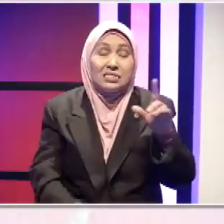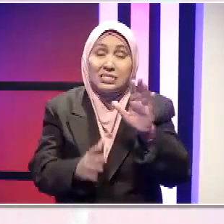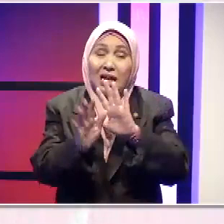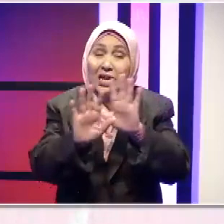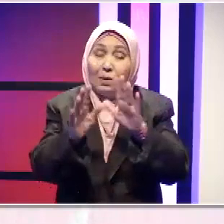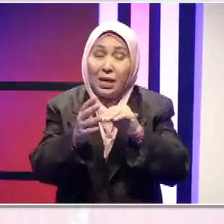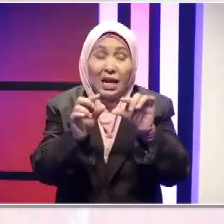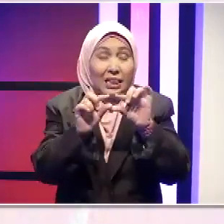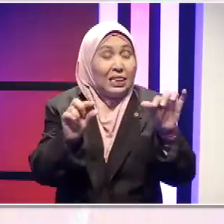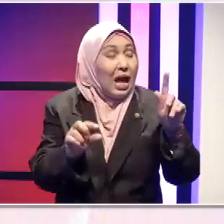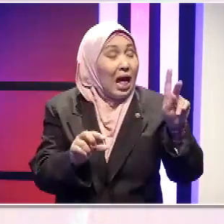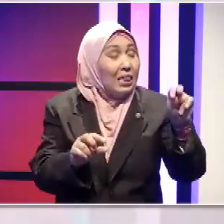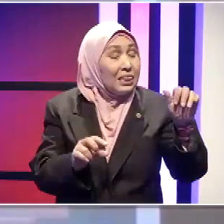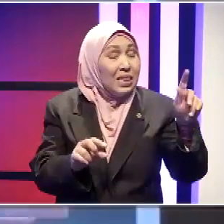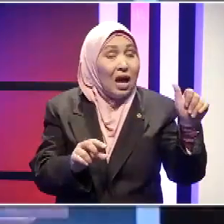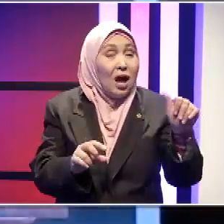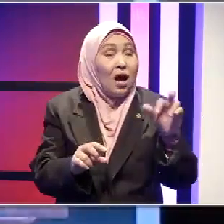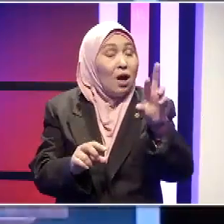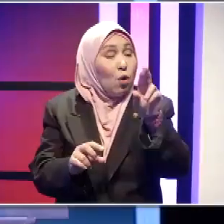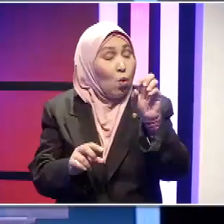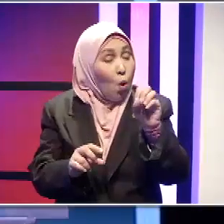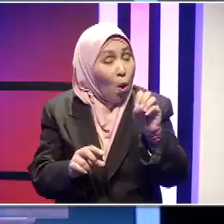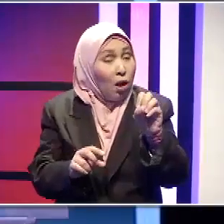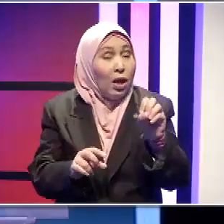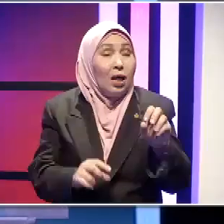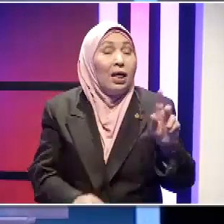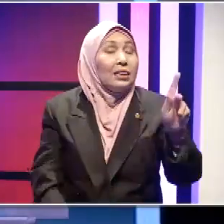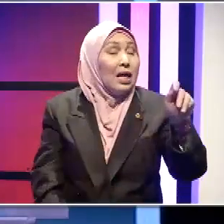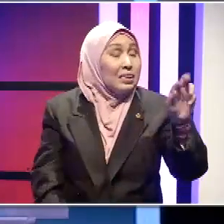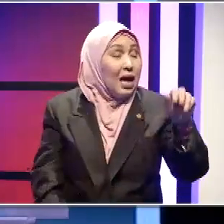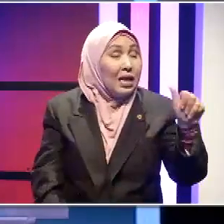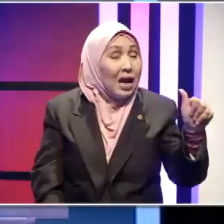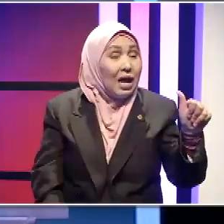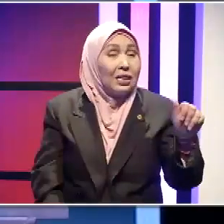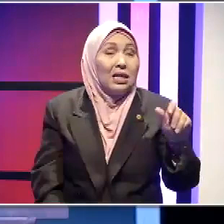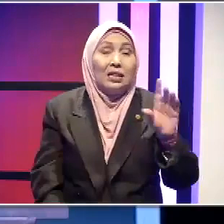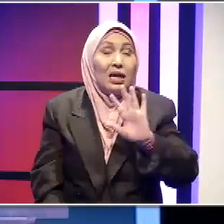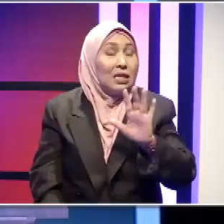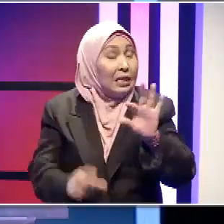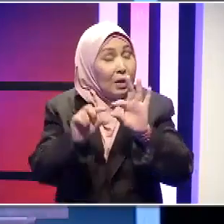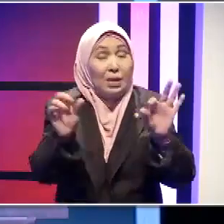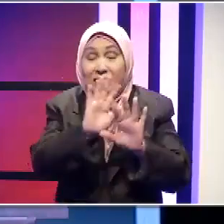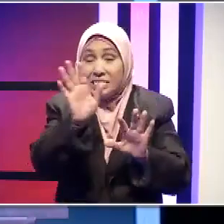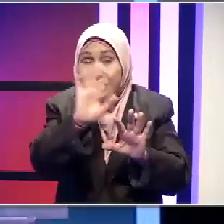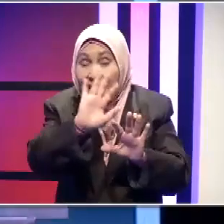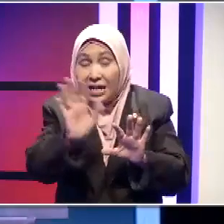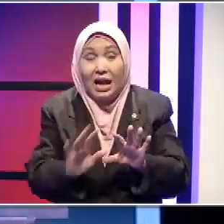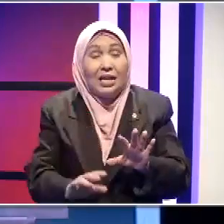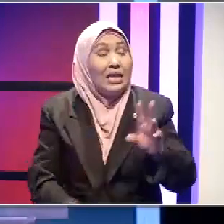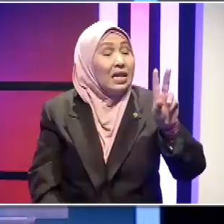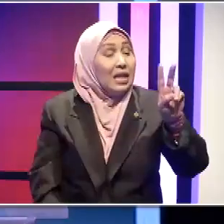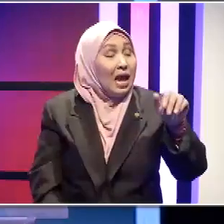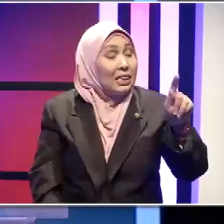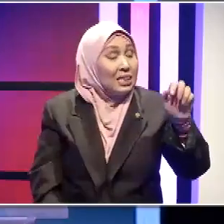tipiskan Nata Rodja TV sebelah natara dataran tipis dengan Natal